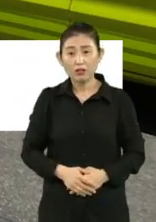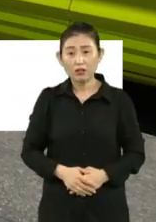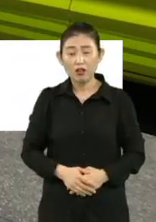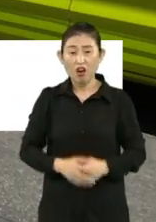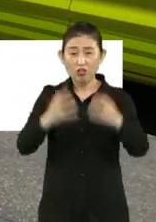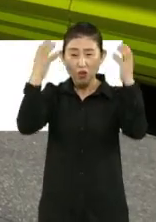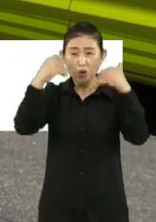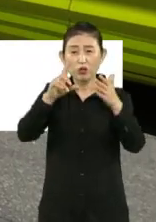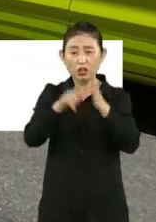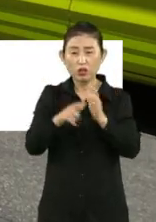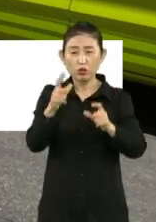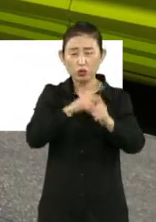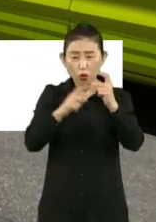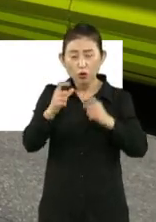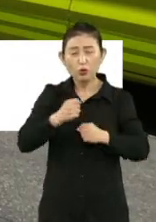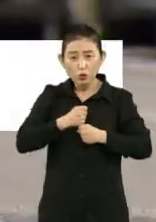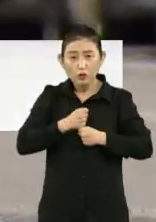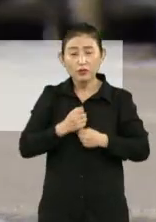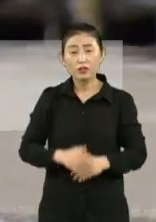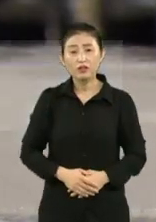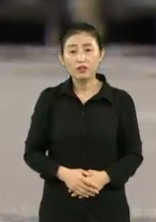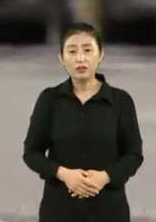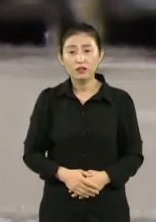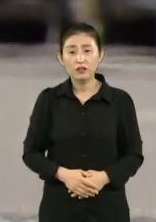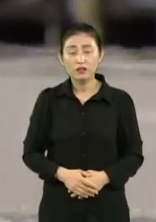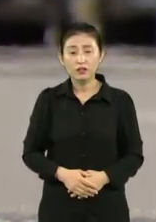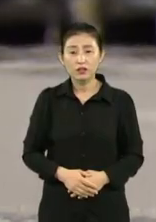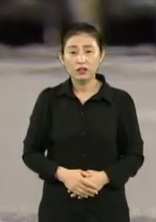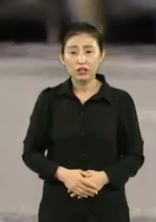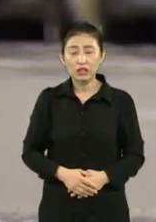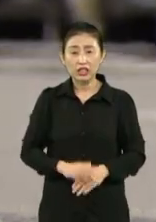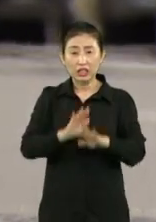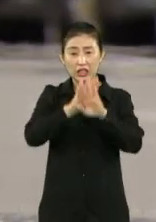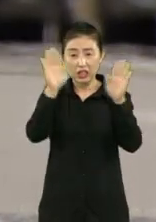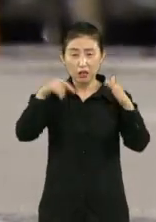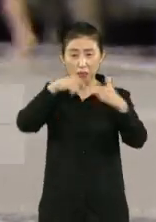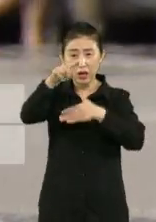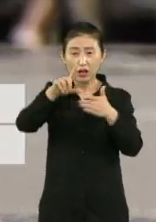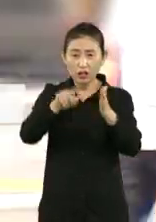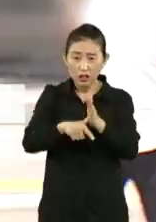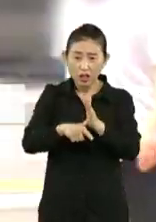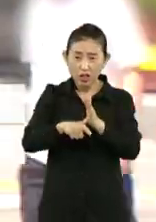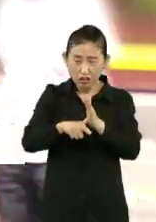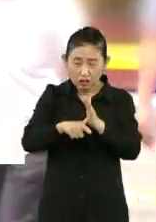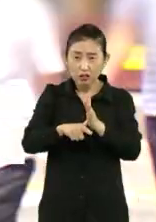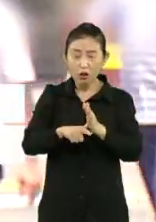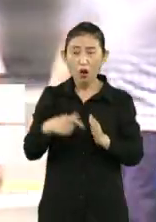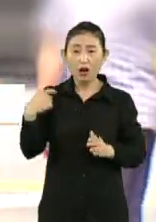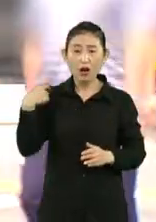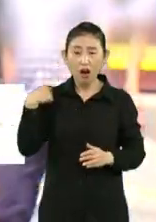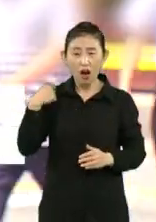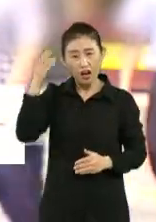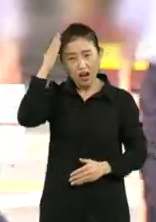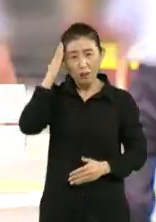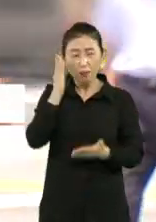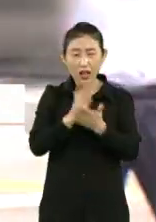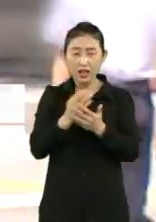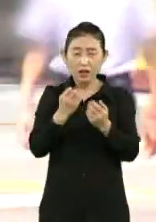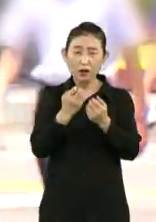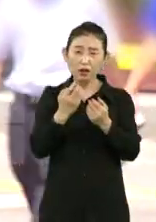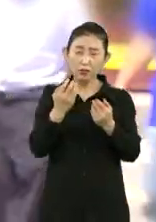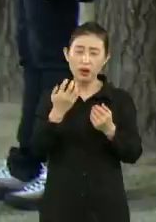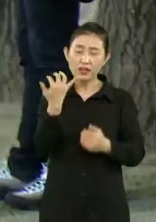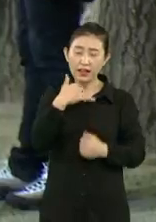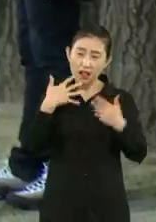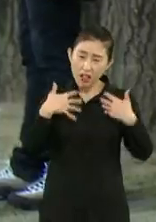무더운 날씨에는 더욱더 취약하게 마련이죠. 아울러 낮 시간 외출 시에는 햇빛을 반사하는 밝은 색상의 가볍고